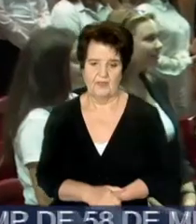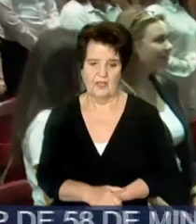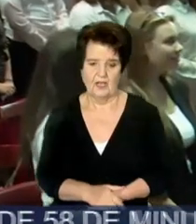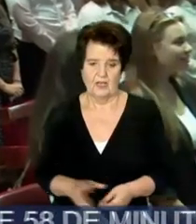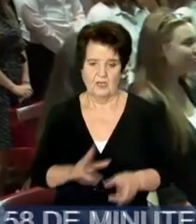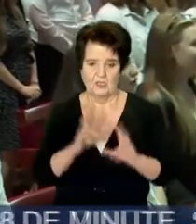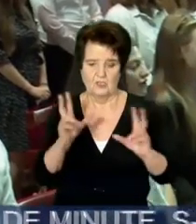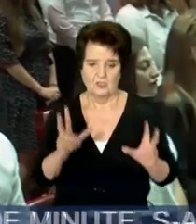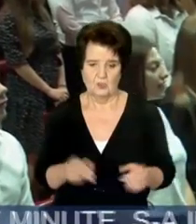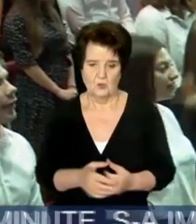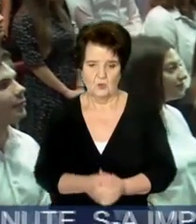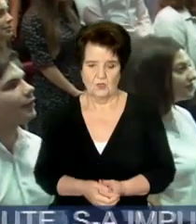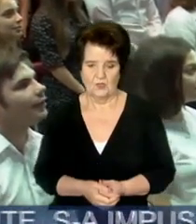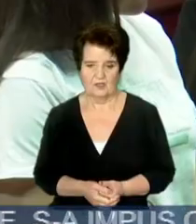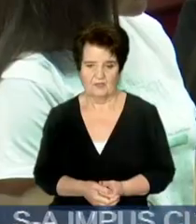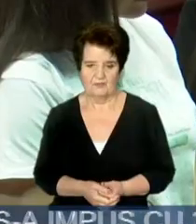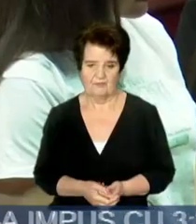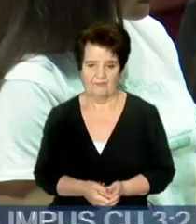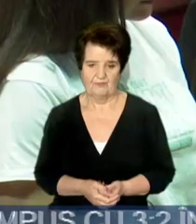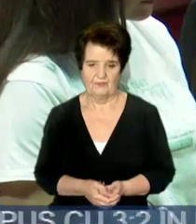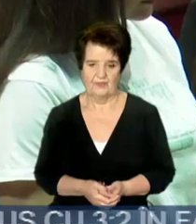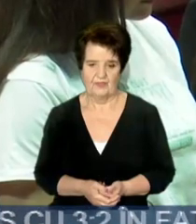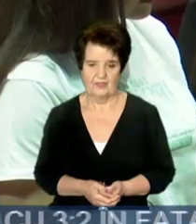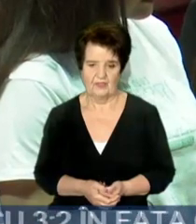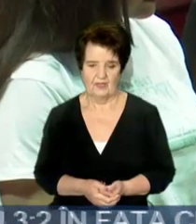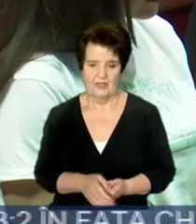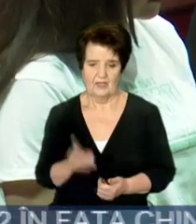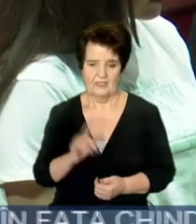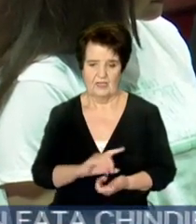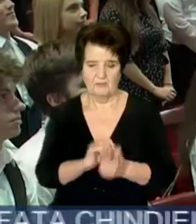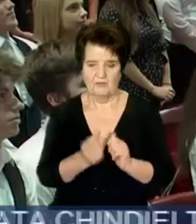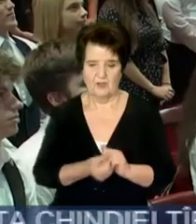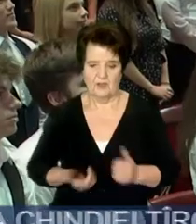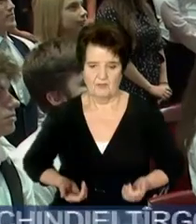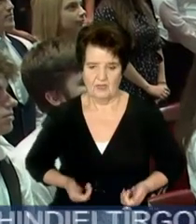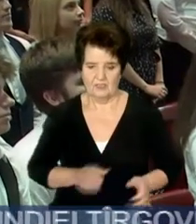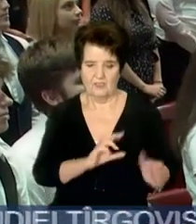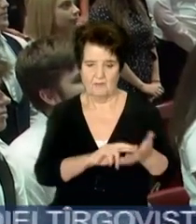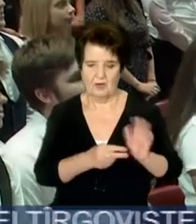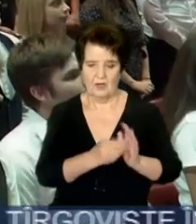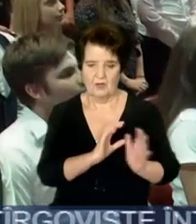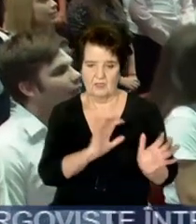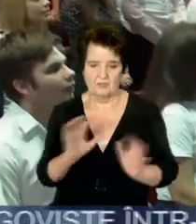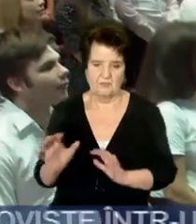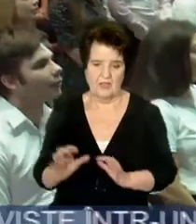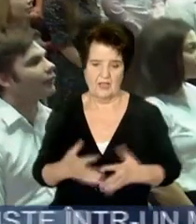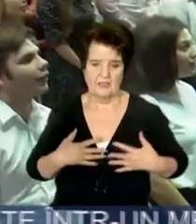Jur solemn. Jur solemn. Să-mi consacru viața cauzei de protecție a sănătății